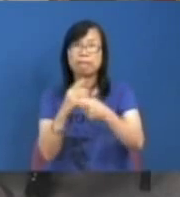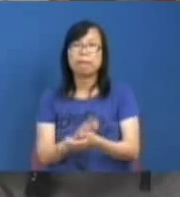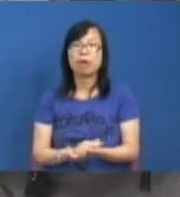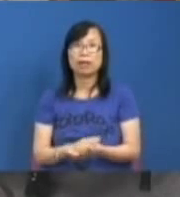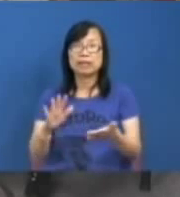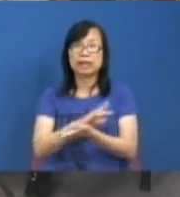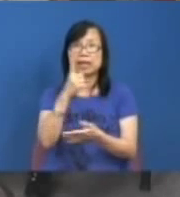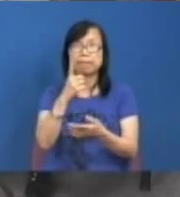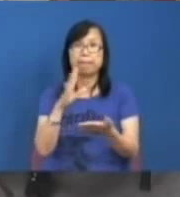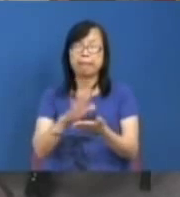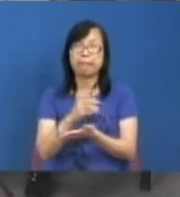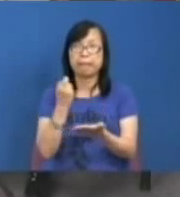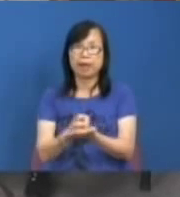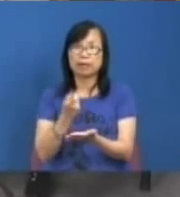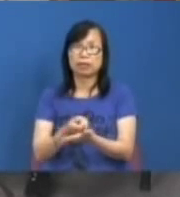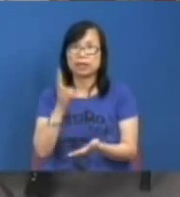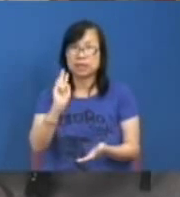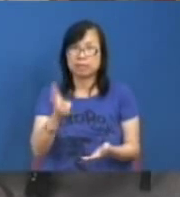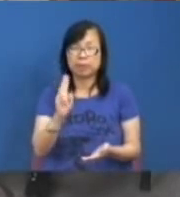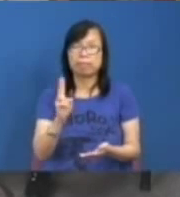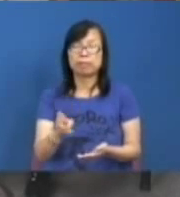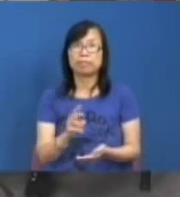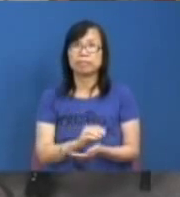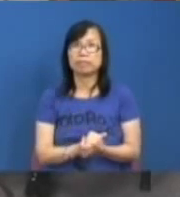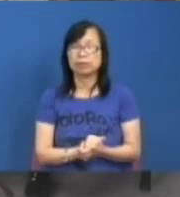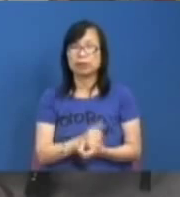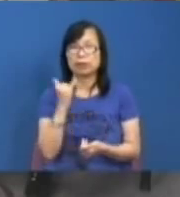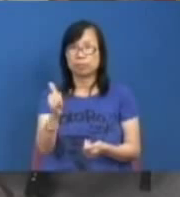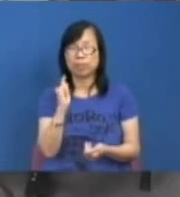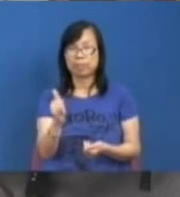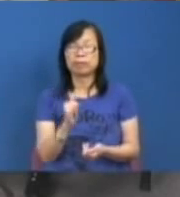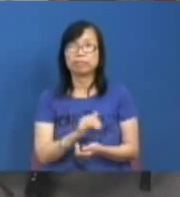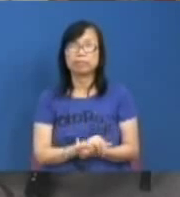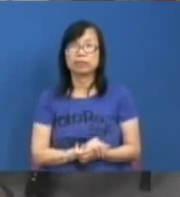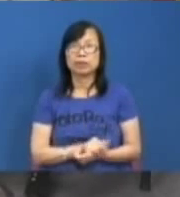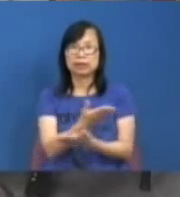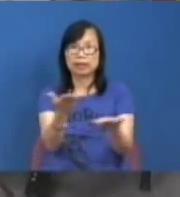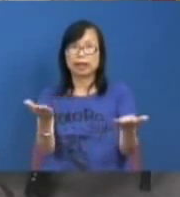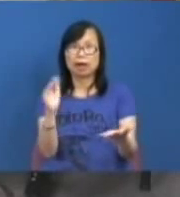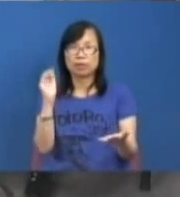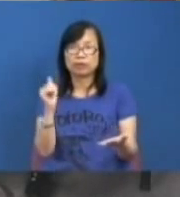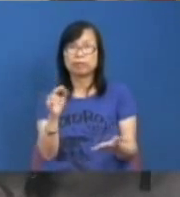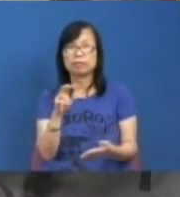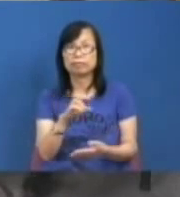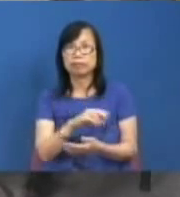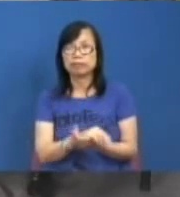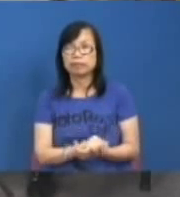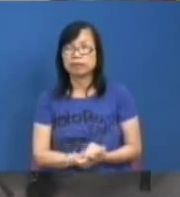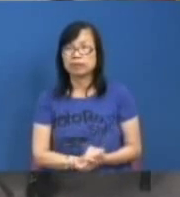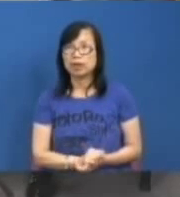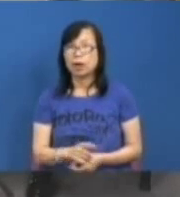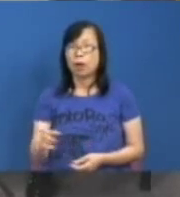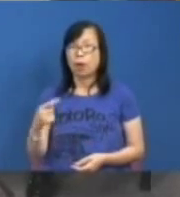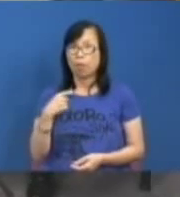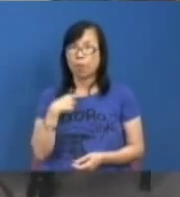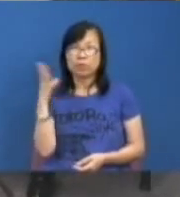到200元，咁呢個 600元 係啦，600元，咁大家就可以再睇睇個回報啦，係啦。 嗱，咁